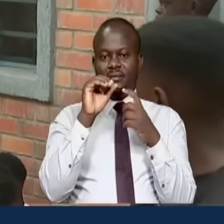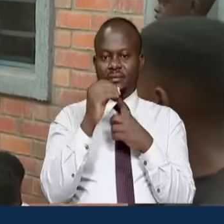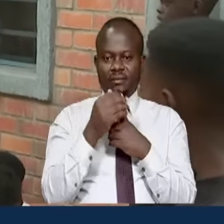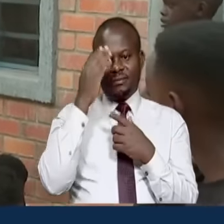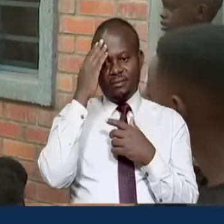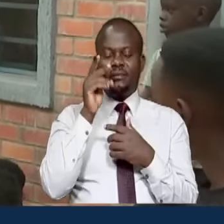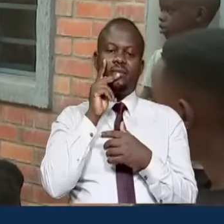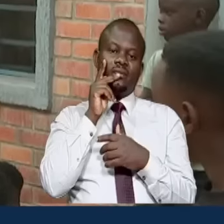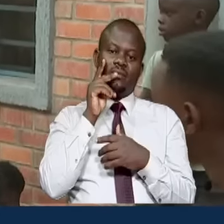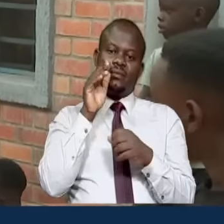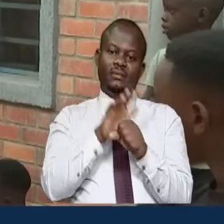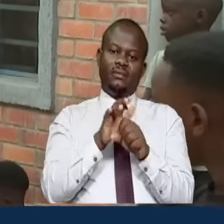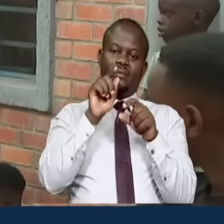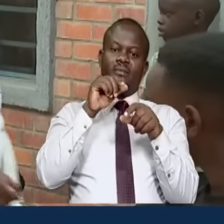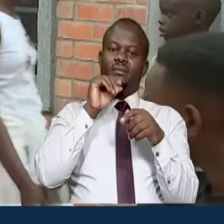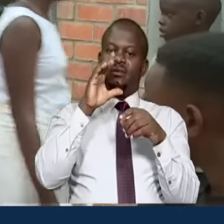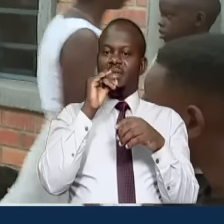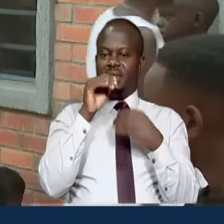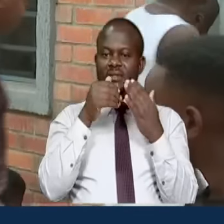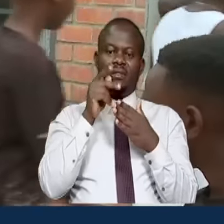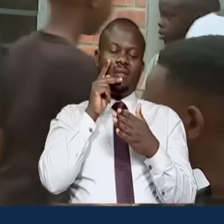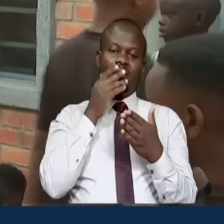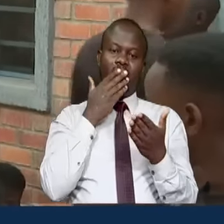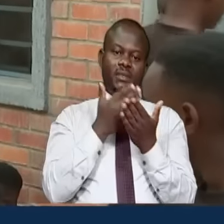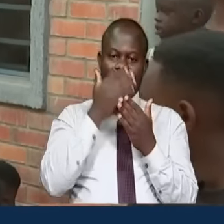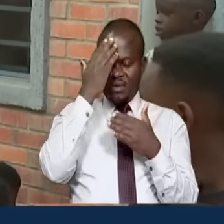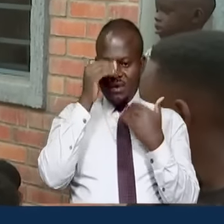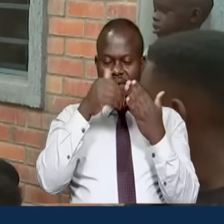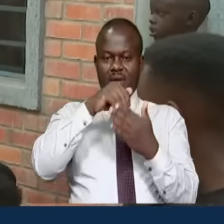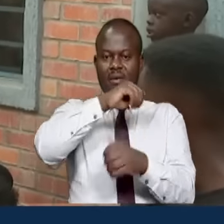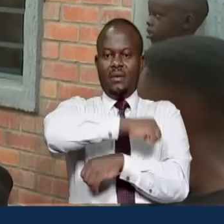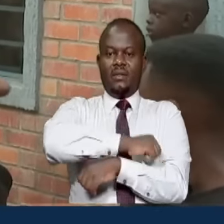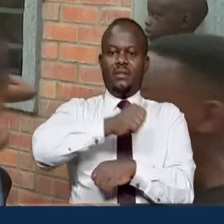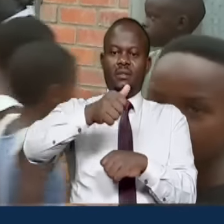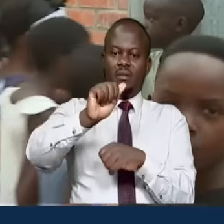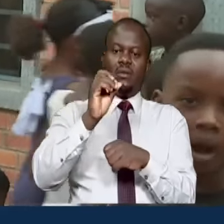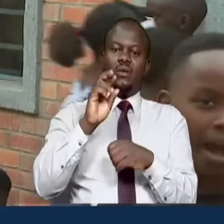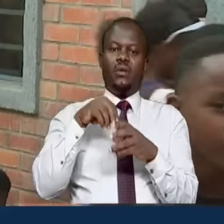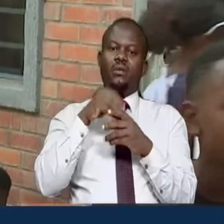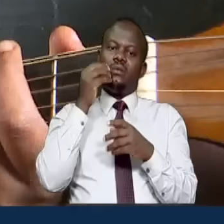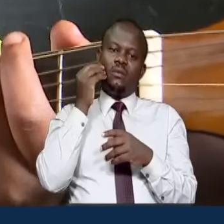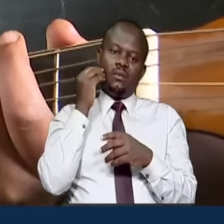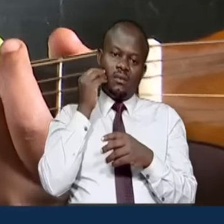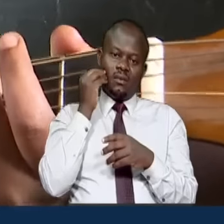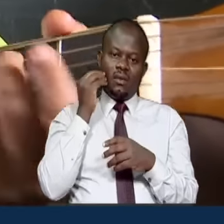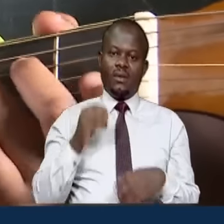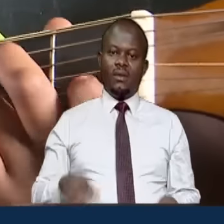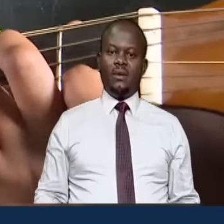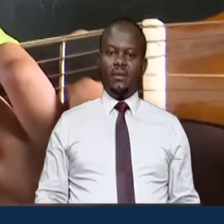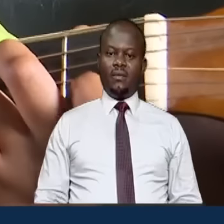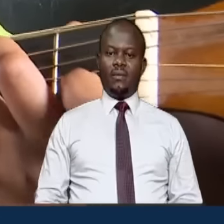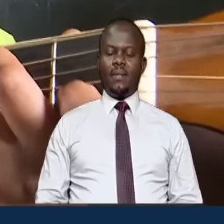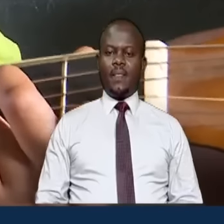bakamenyera ikinyarwanda. Benshi baza batavuga ikinyarwanda neza kubera amashuri yabo cyangwa no mu rugo.